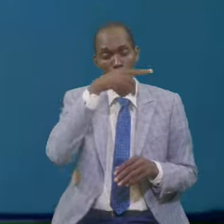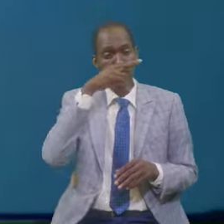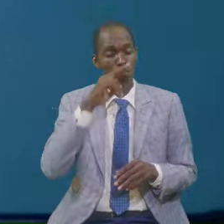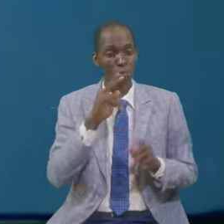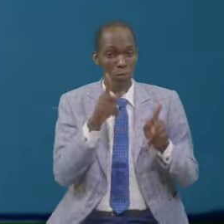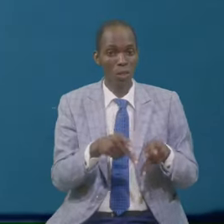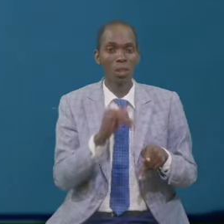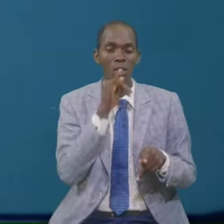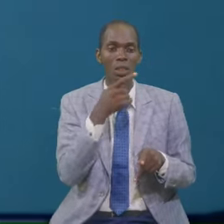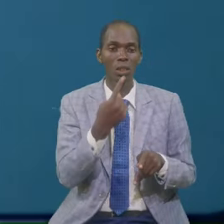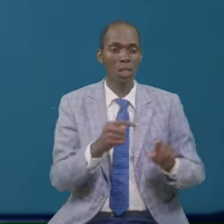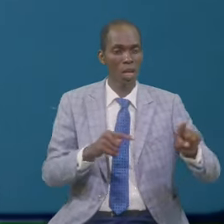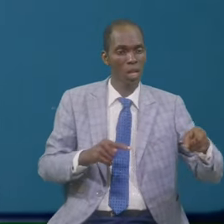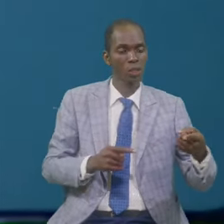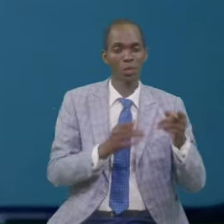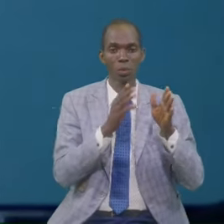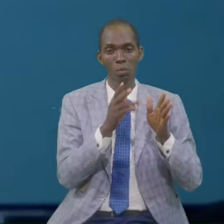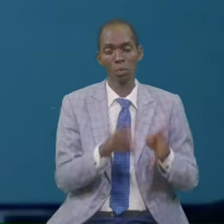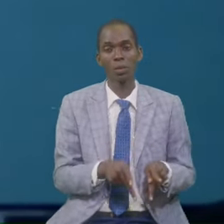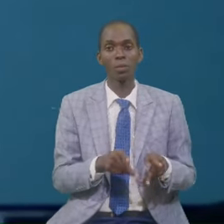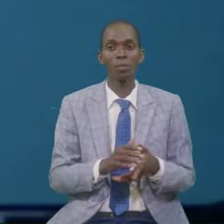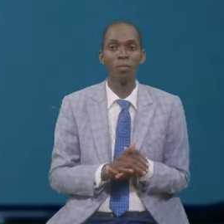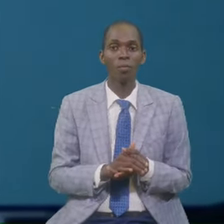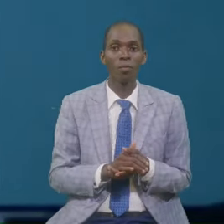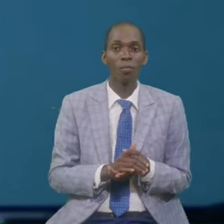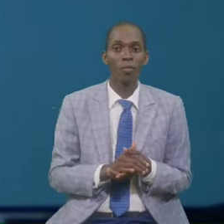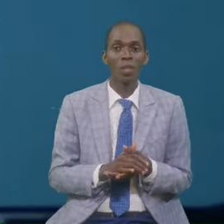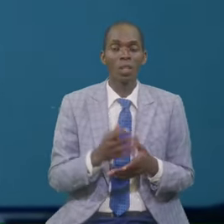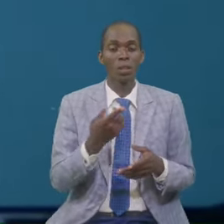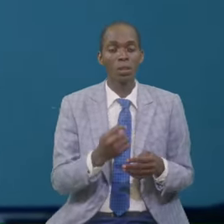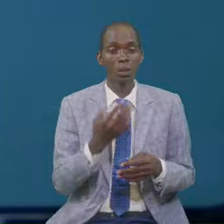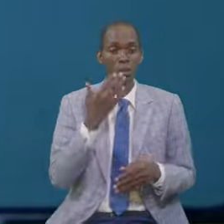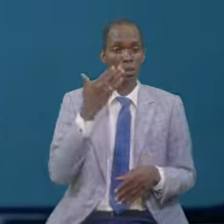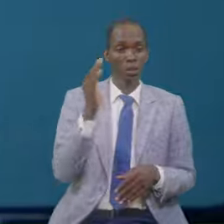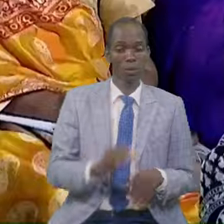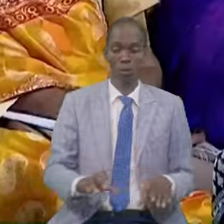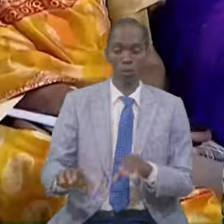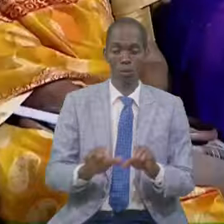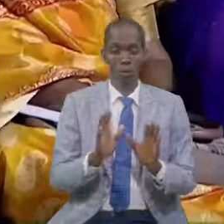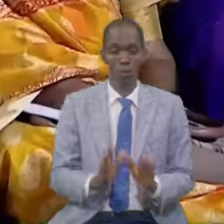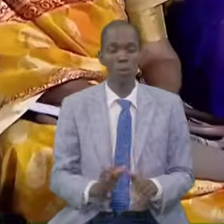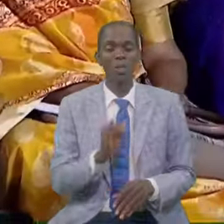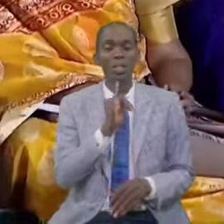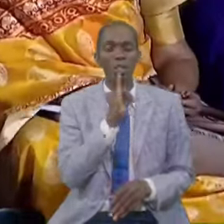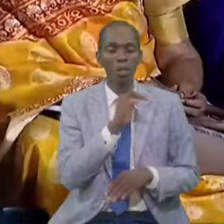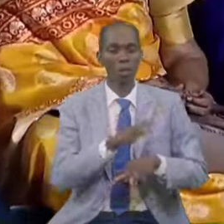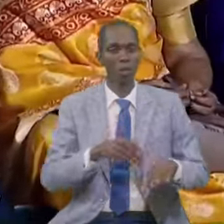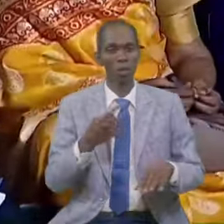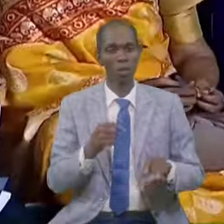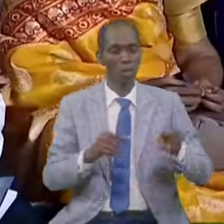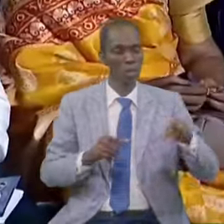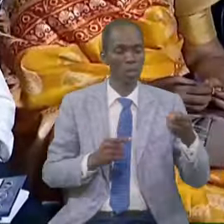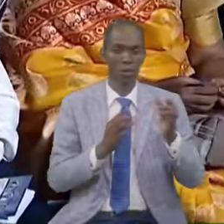నేరస్తుడు అపవాది అపవాది మోపబడ్డాడు. The evil doer is accused. చెడు కార్యాలు చేయించిన వాడు చేసిన వాడు